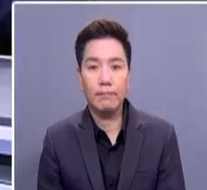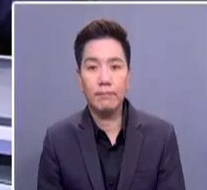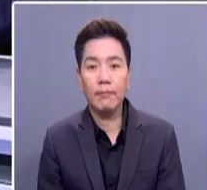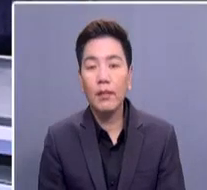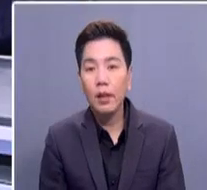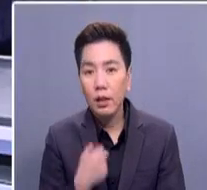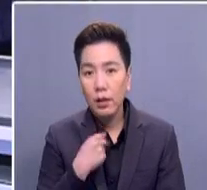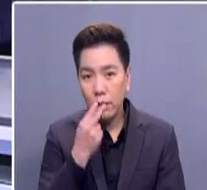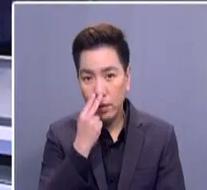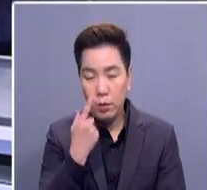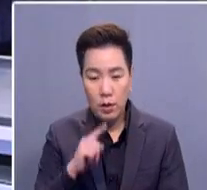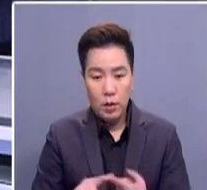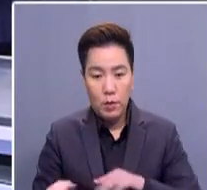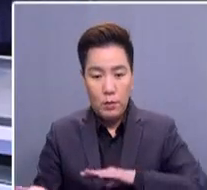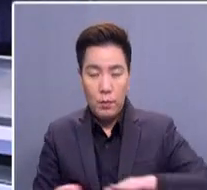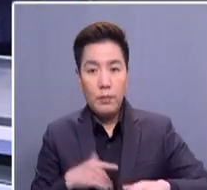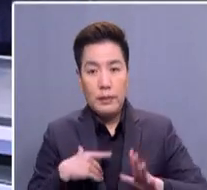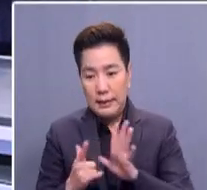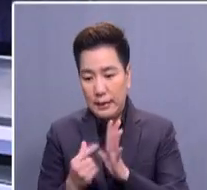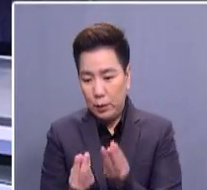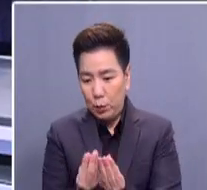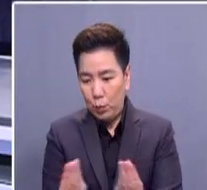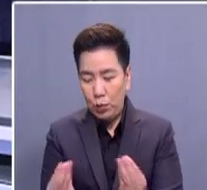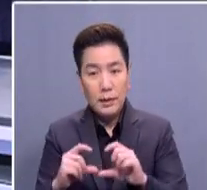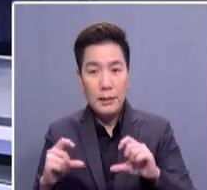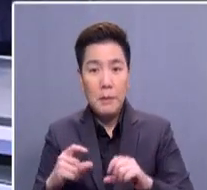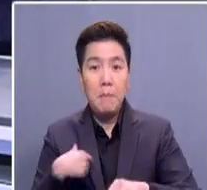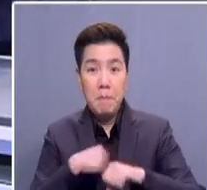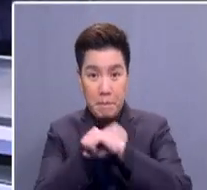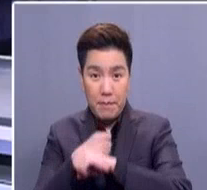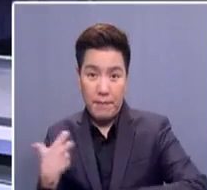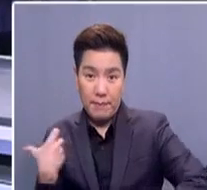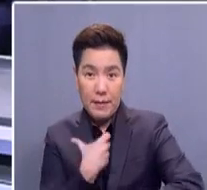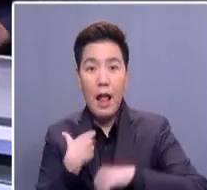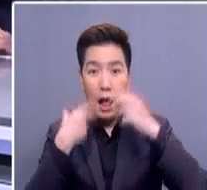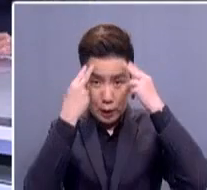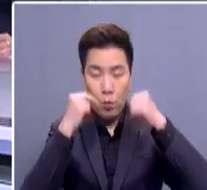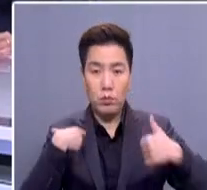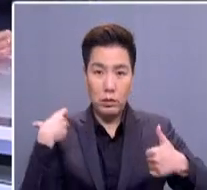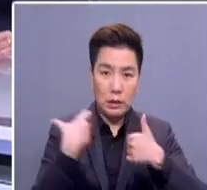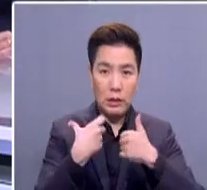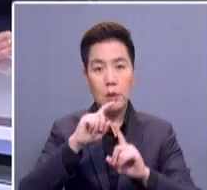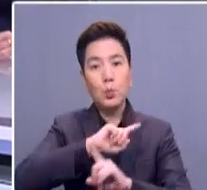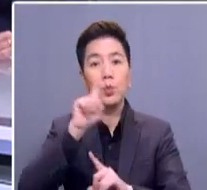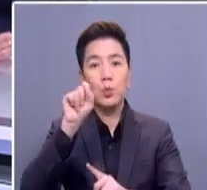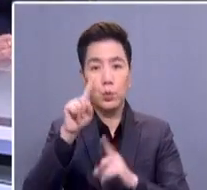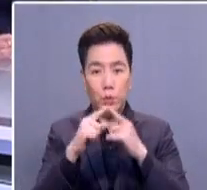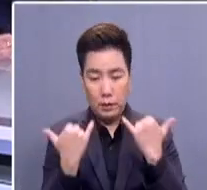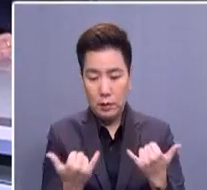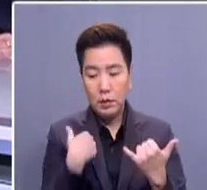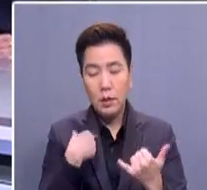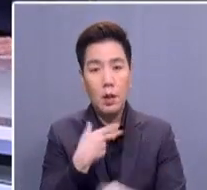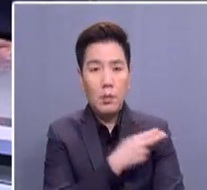จะเอาไปดูเรื่องของความพร้อมการฉีดวัคซีนหน่อยนะคะเดี๋ยวนายกจะรับวัคซีนวันที่ 12มีนาคมนี้แล้วนะคะกรมวิทยาศาสตร์การแพทย์